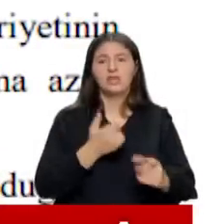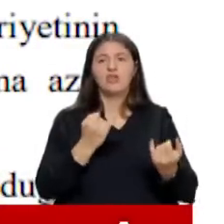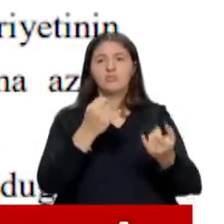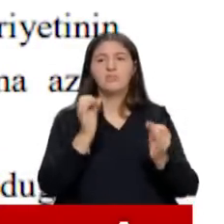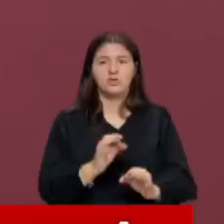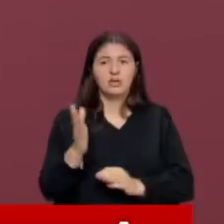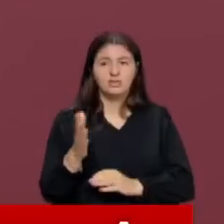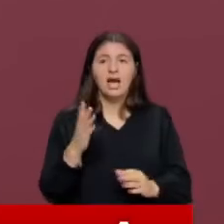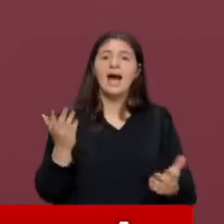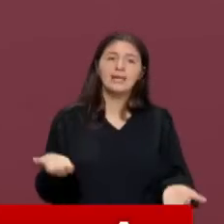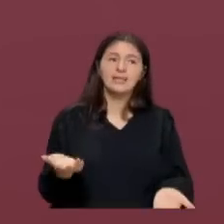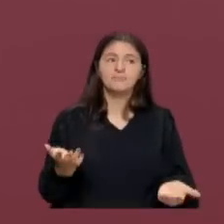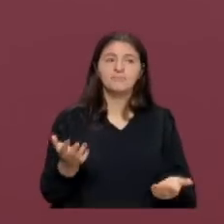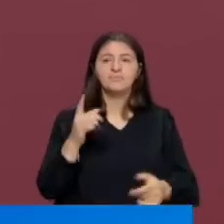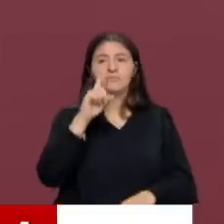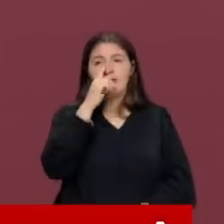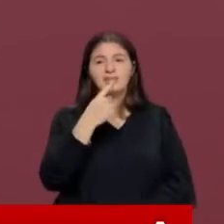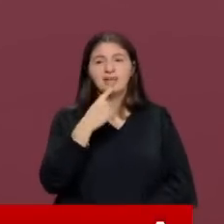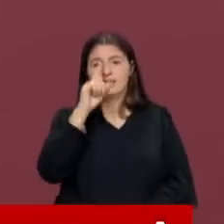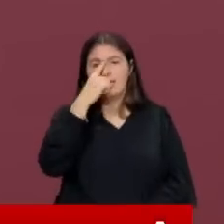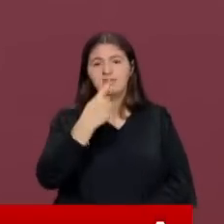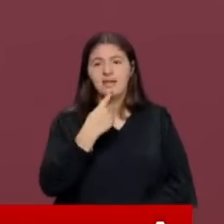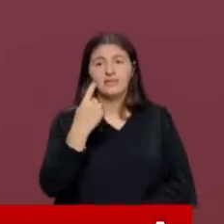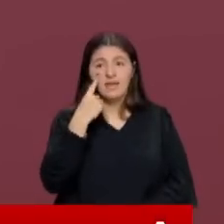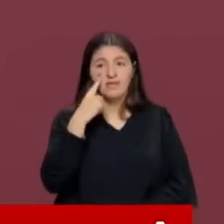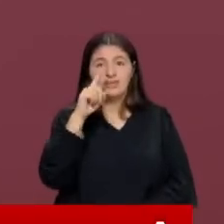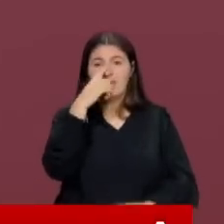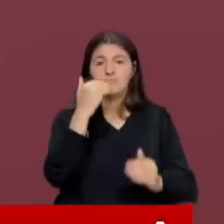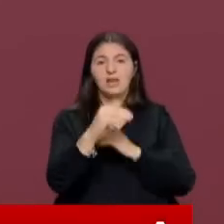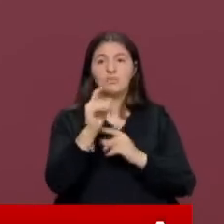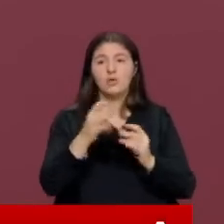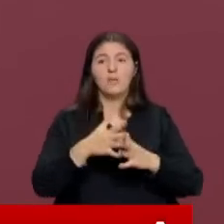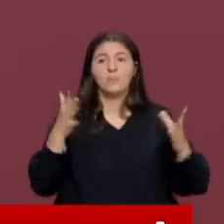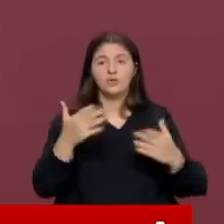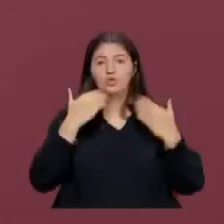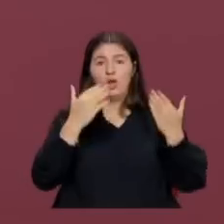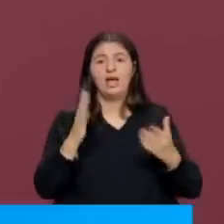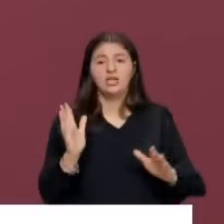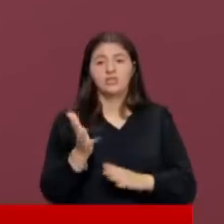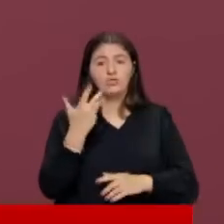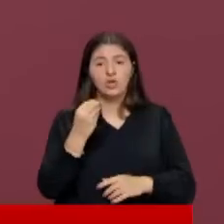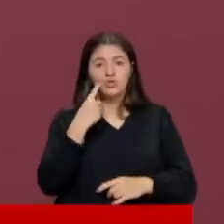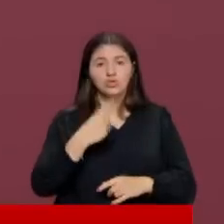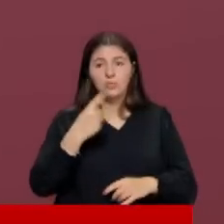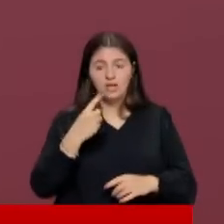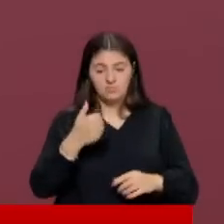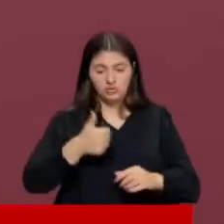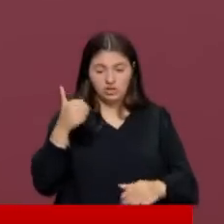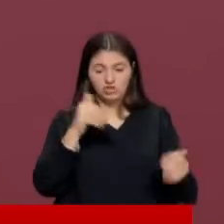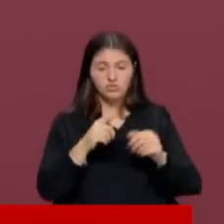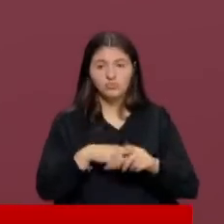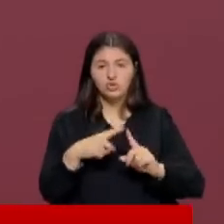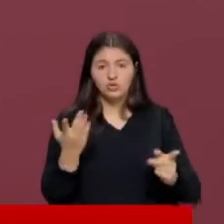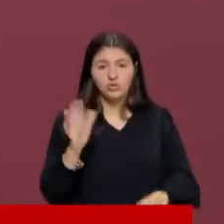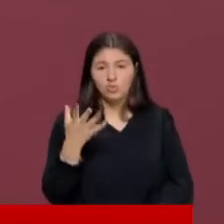tartışması başlattı hani tek dilde tek devlette tek Millette bu kadar büyük vurgularla geçilen Cumhurbaşkanlığı seçim sürecinden sonra